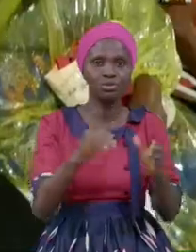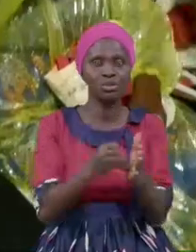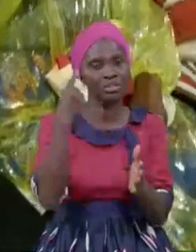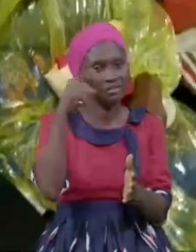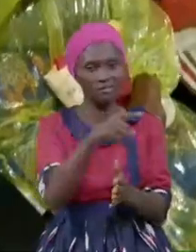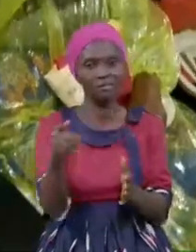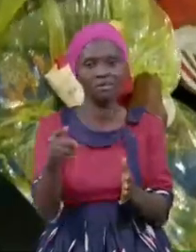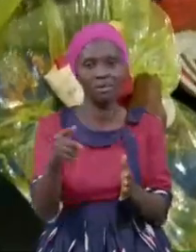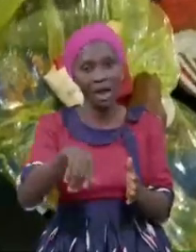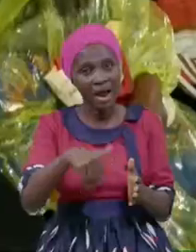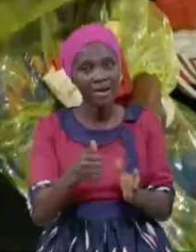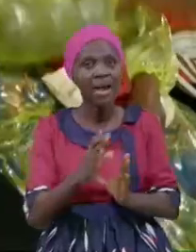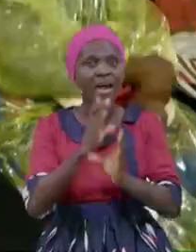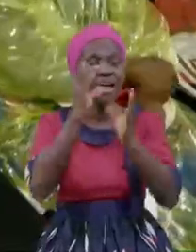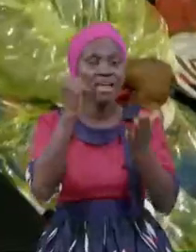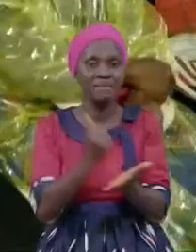Ahouda, grand amen.